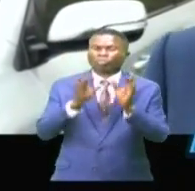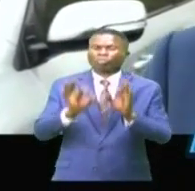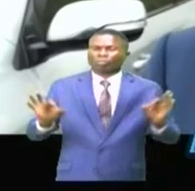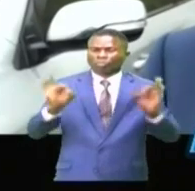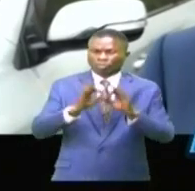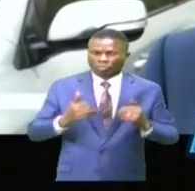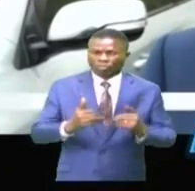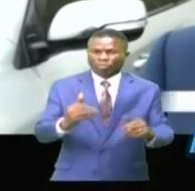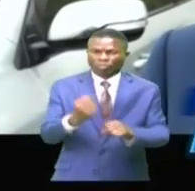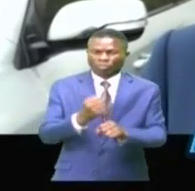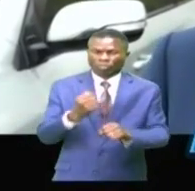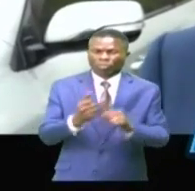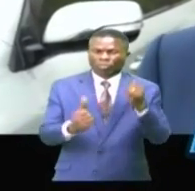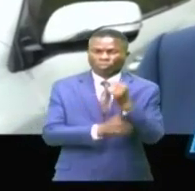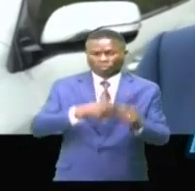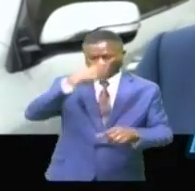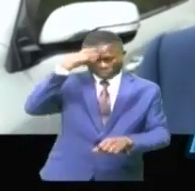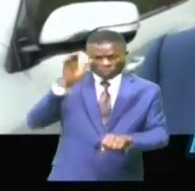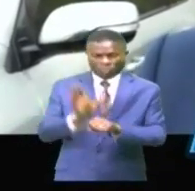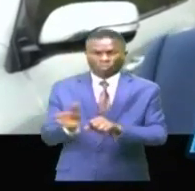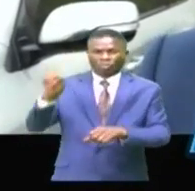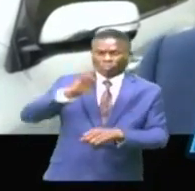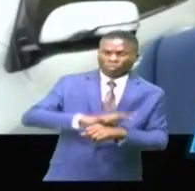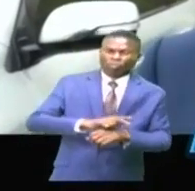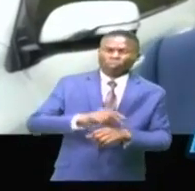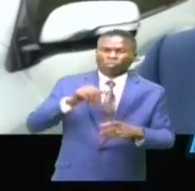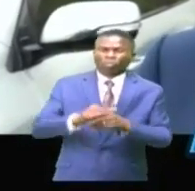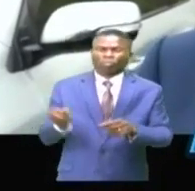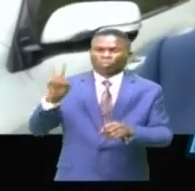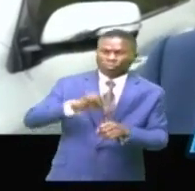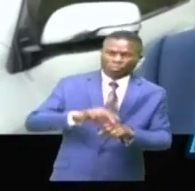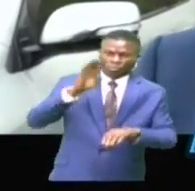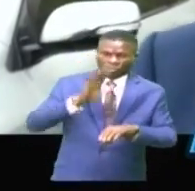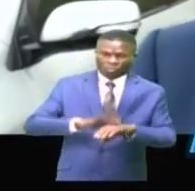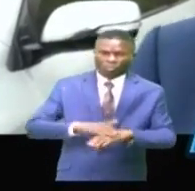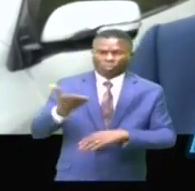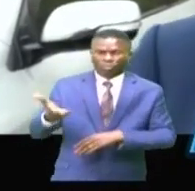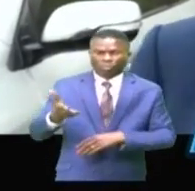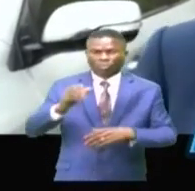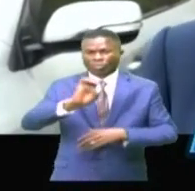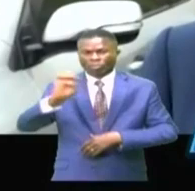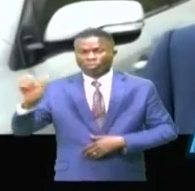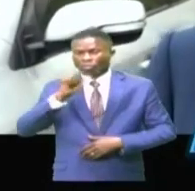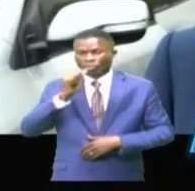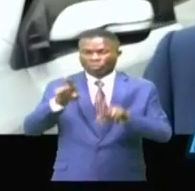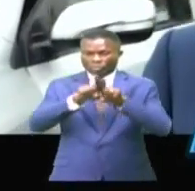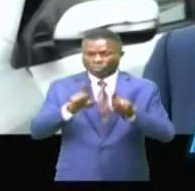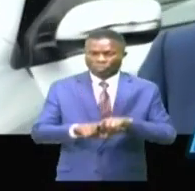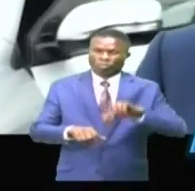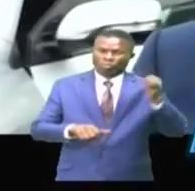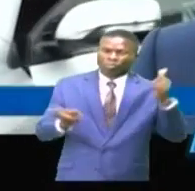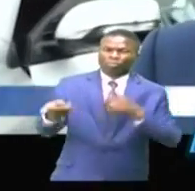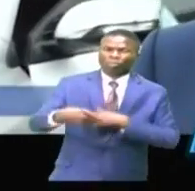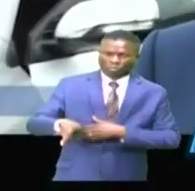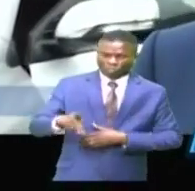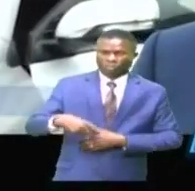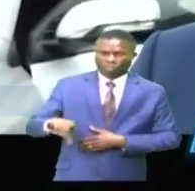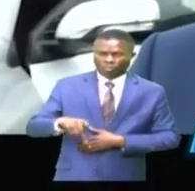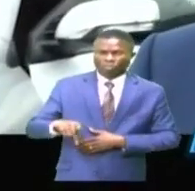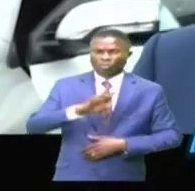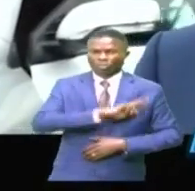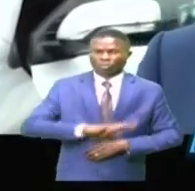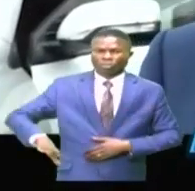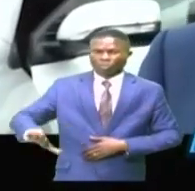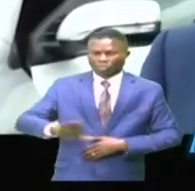pour les victimes contre l'impudité dans toutes les violences qui peuvent se passer non seulement d'ailleurs mais parfois à d'autres endroits dans la République